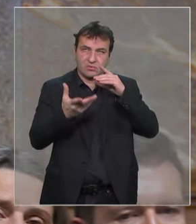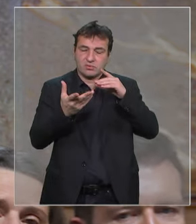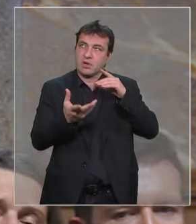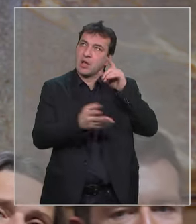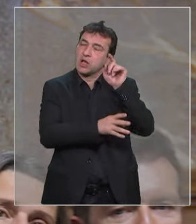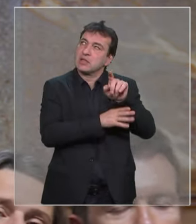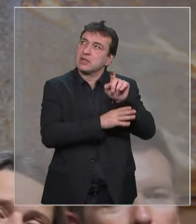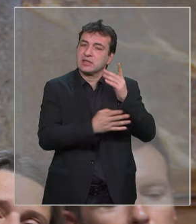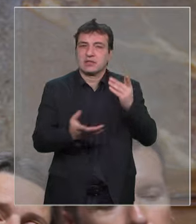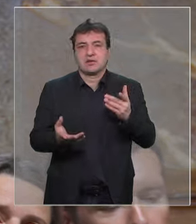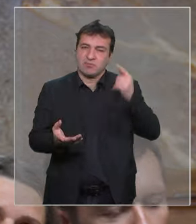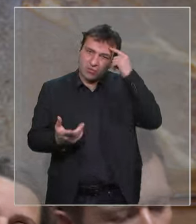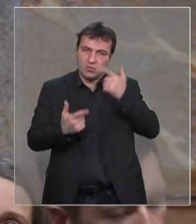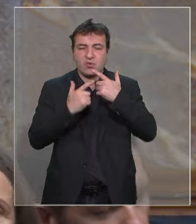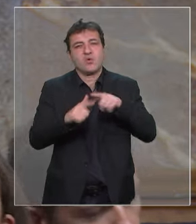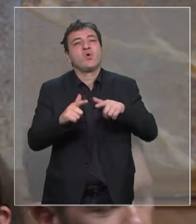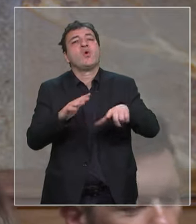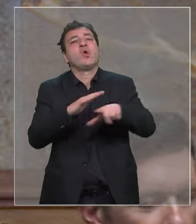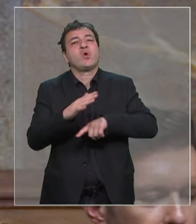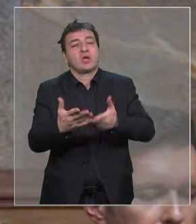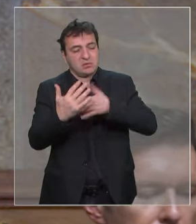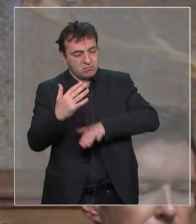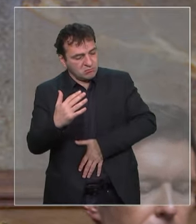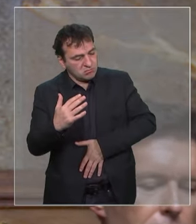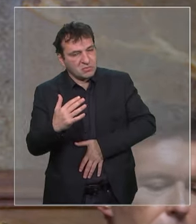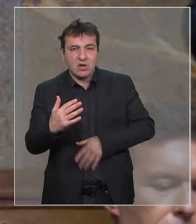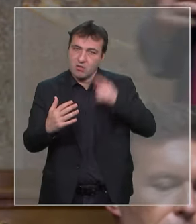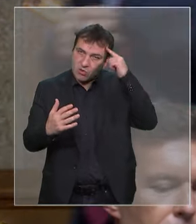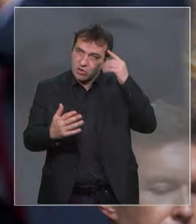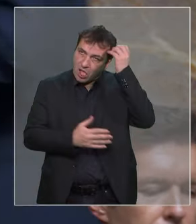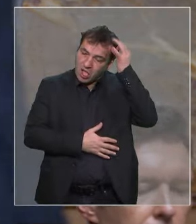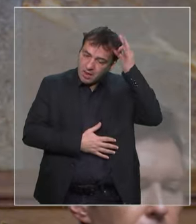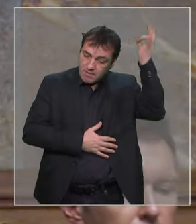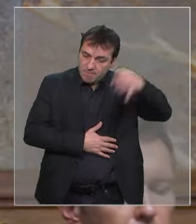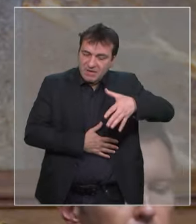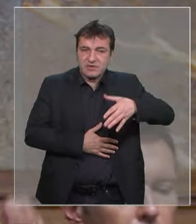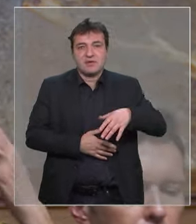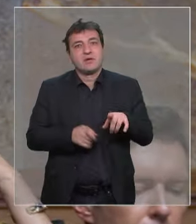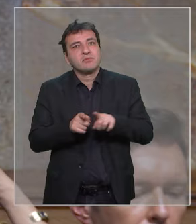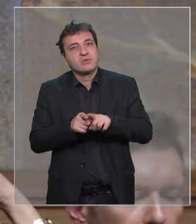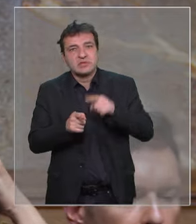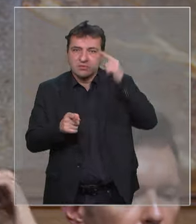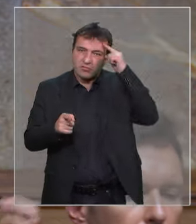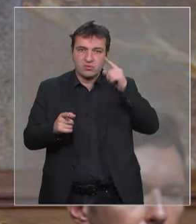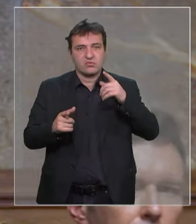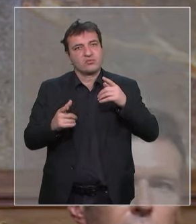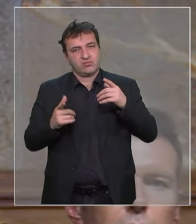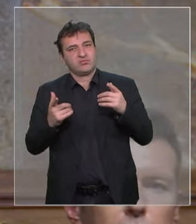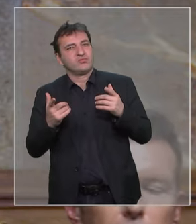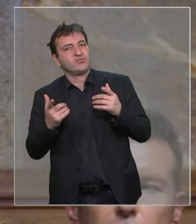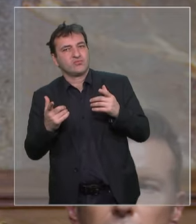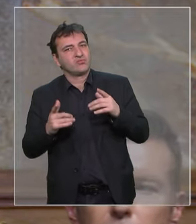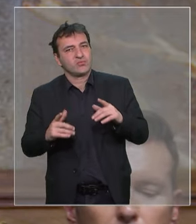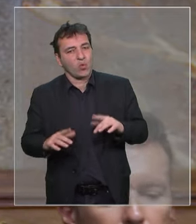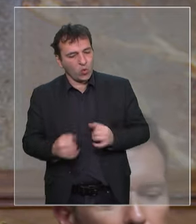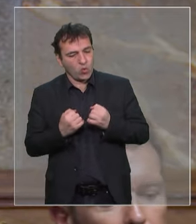du langage, à la créativité, et même, comme beaucoup d'études le révèlent aujourd'hui, aux aptitudes émotionnelles et sociales comme l'empathie, le